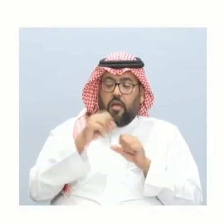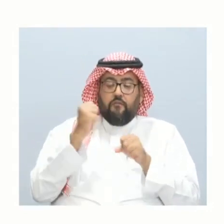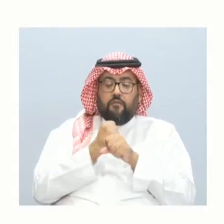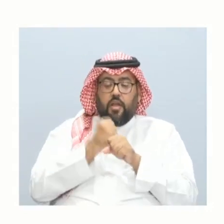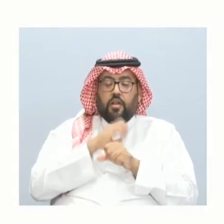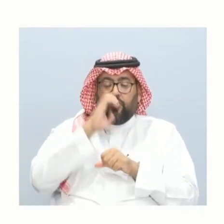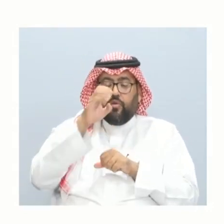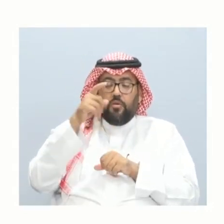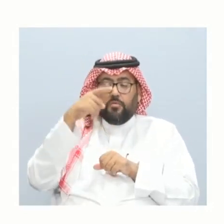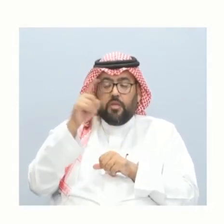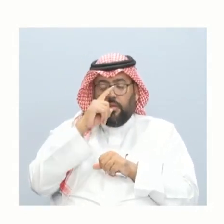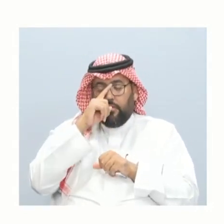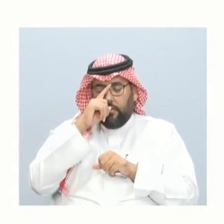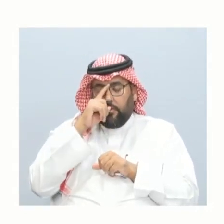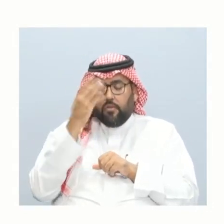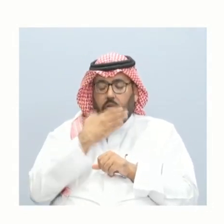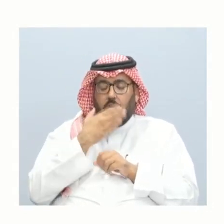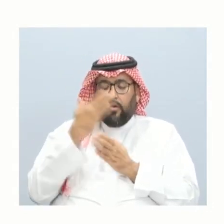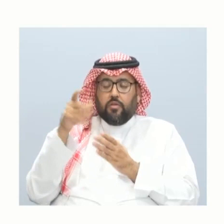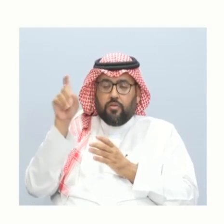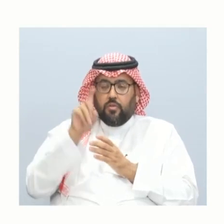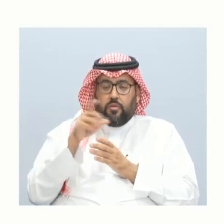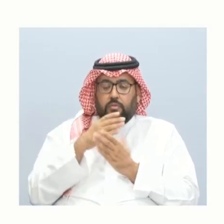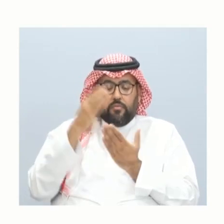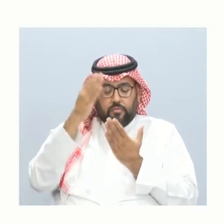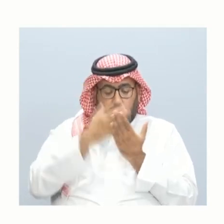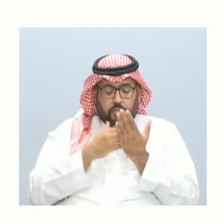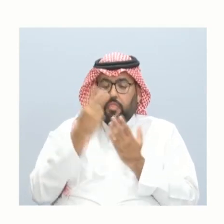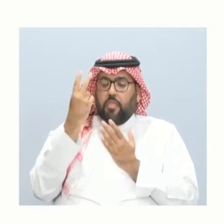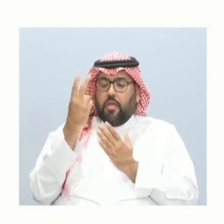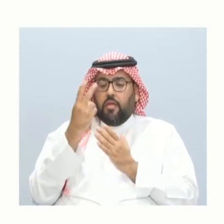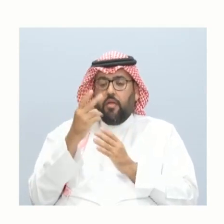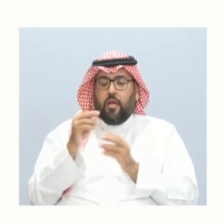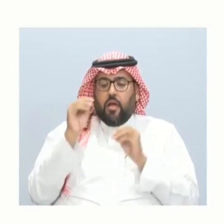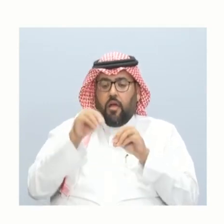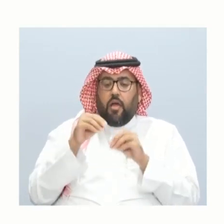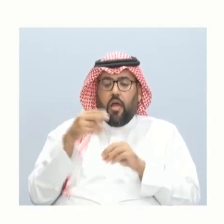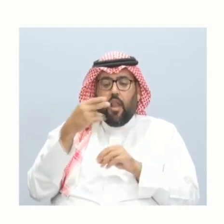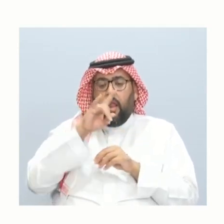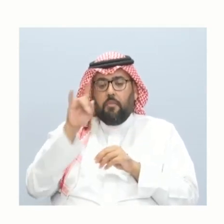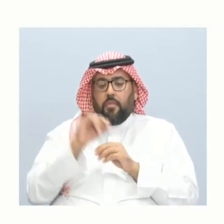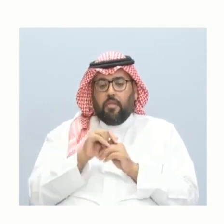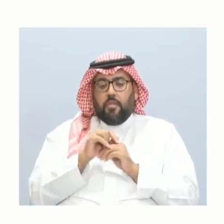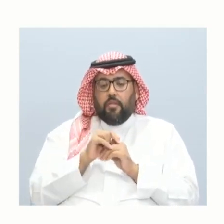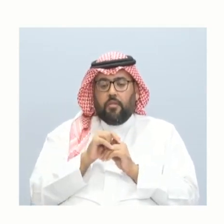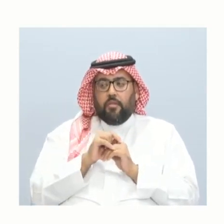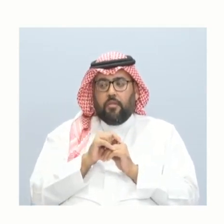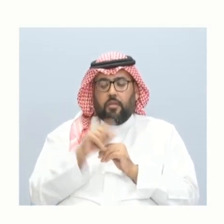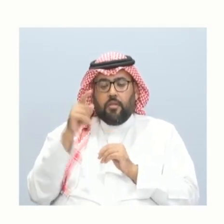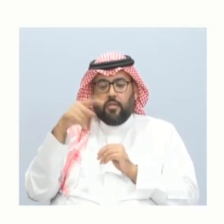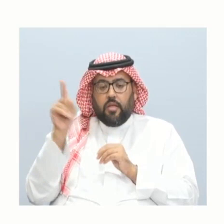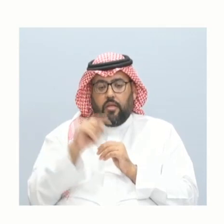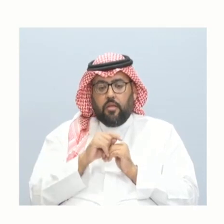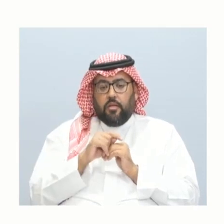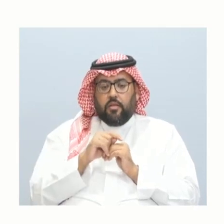عند الاجابه الصحيحه نقرا السؤال ثانيا اضعوا علامه صح